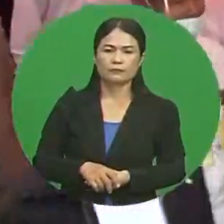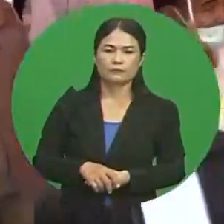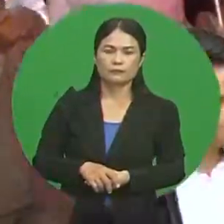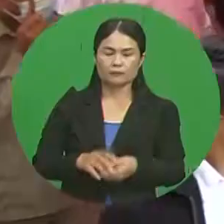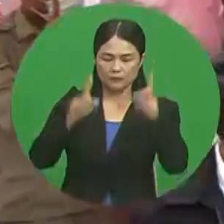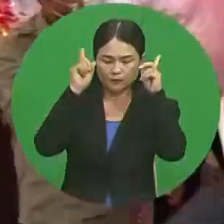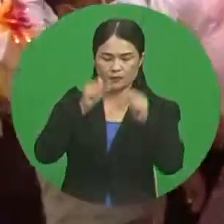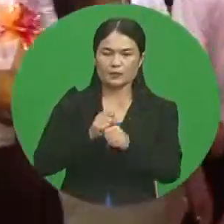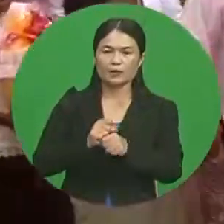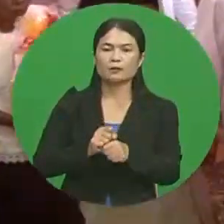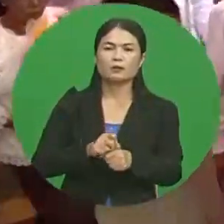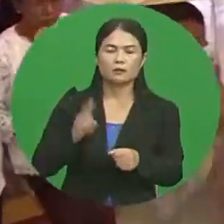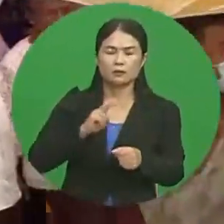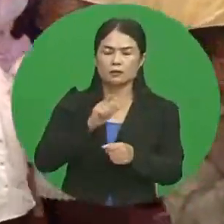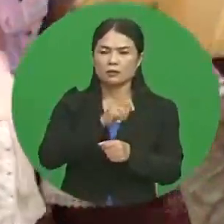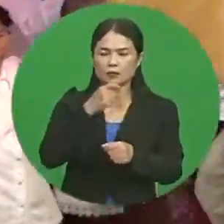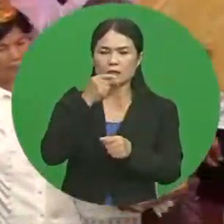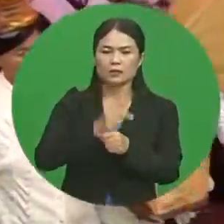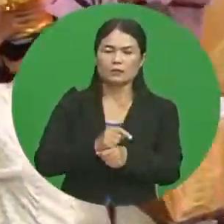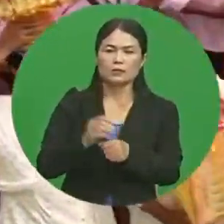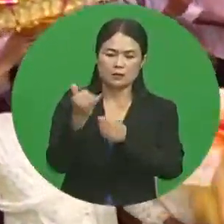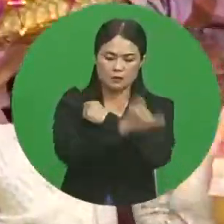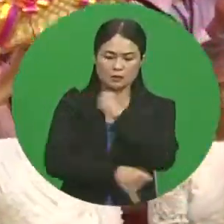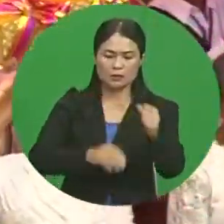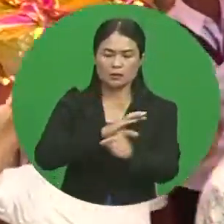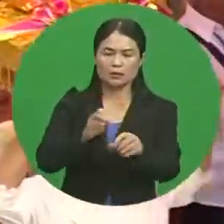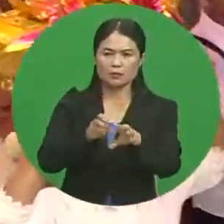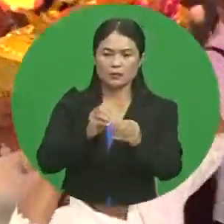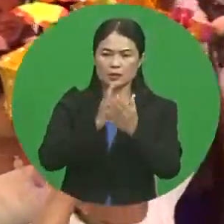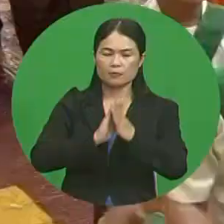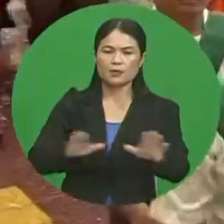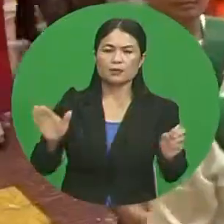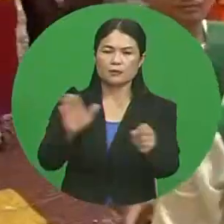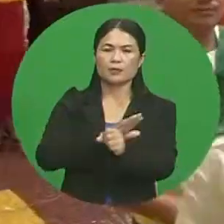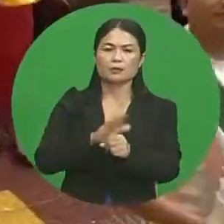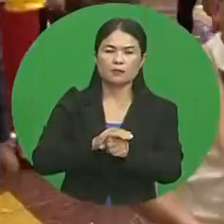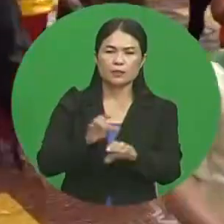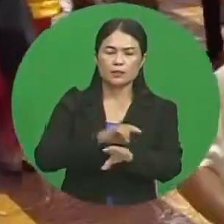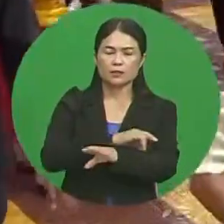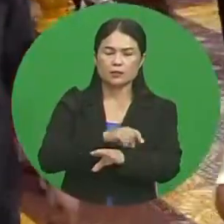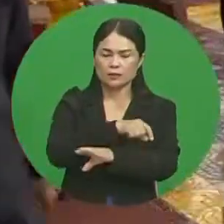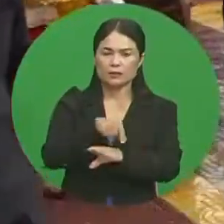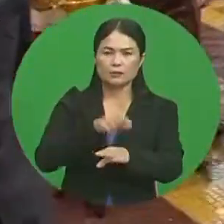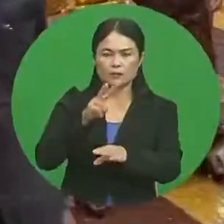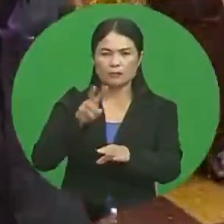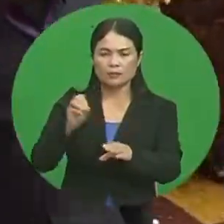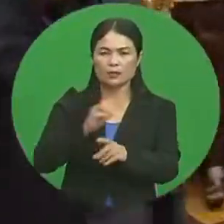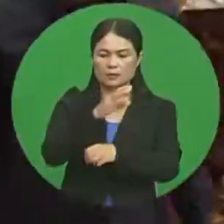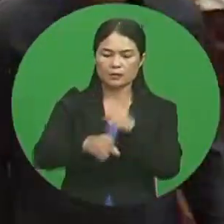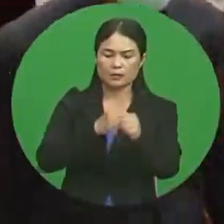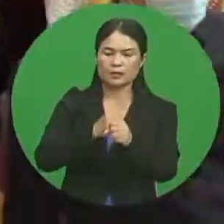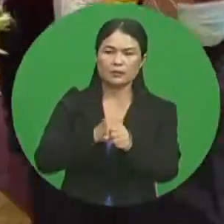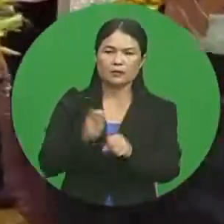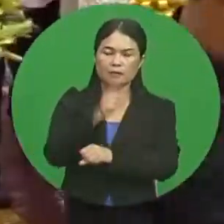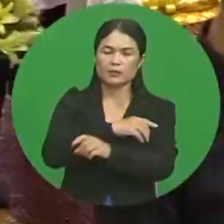អាយដាមនៅប្រទេសឌីម៉ូបានថ្លែងថាប្រទេសកម្ពុជាទទួលបានសុខសន្តិភាពពេញលេញក្នុងរយៈកាលជាង20ឆ្នាំមកទល់ស